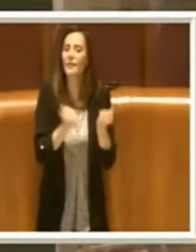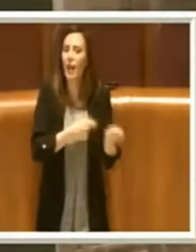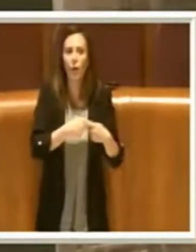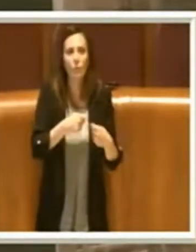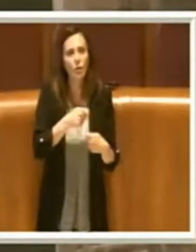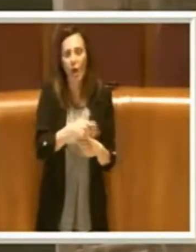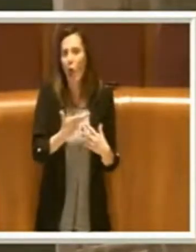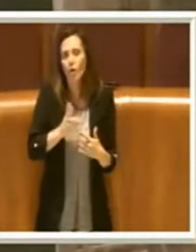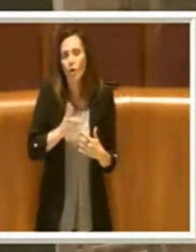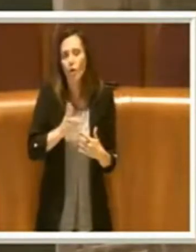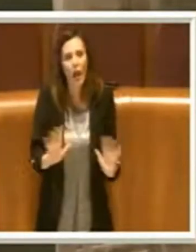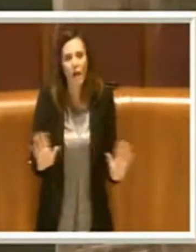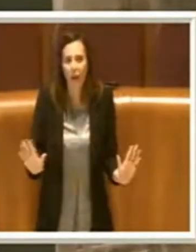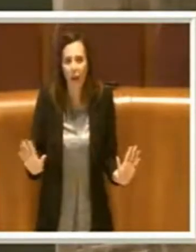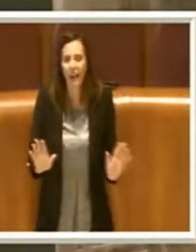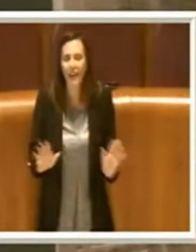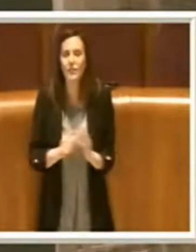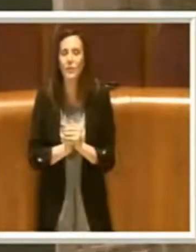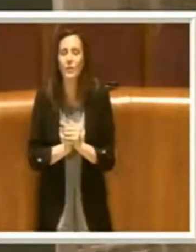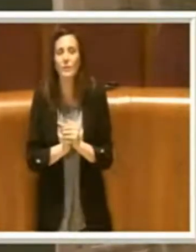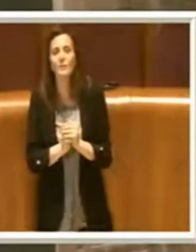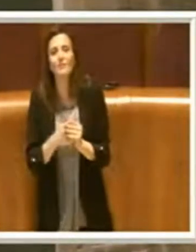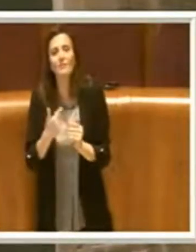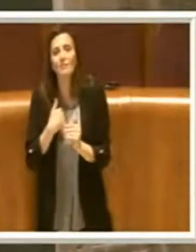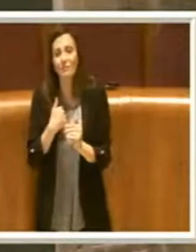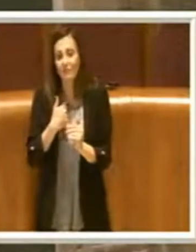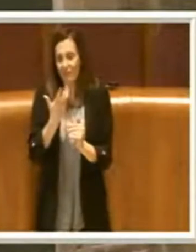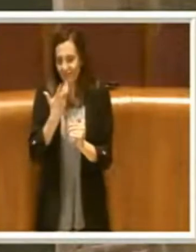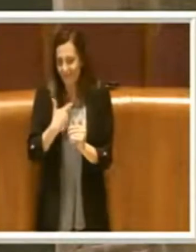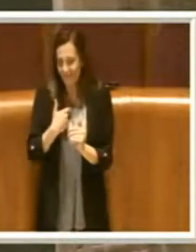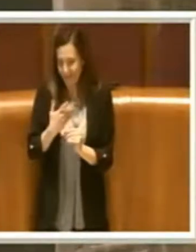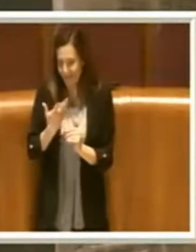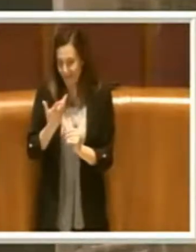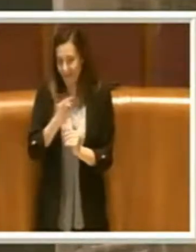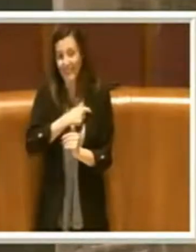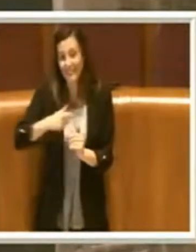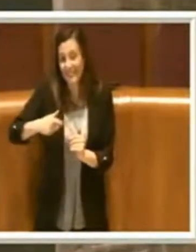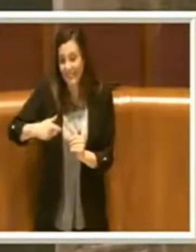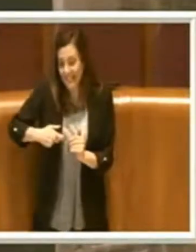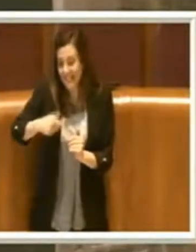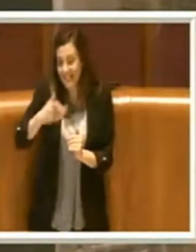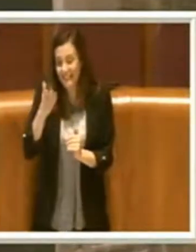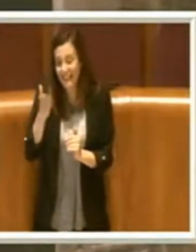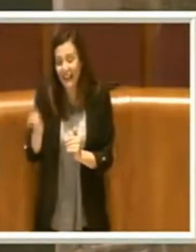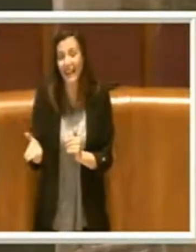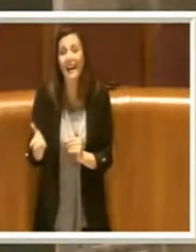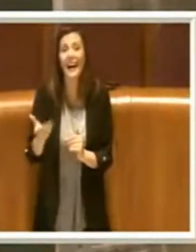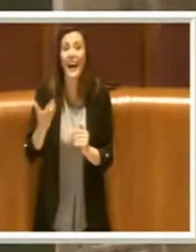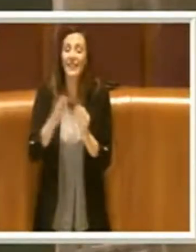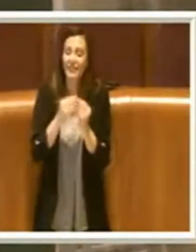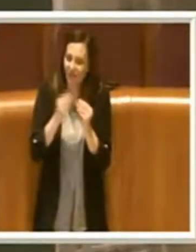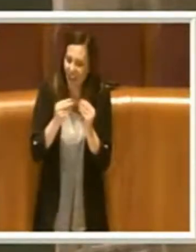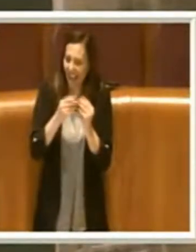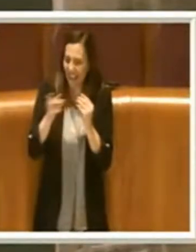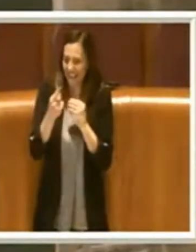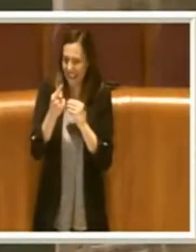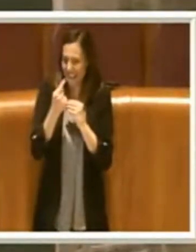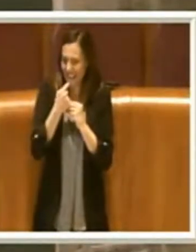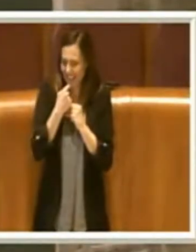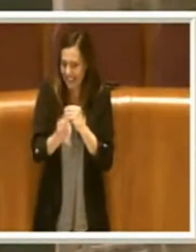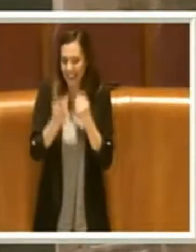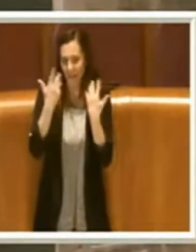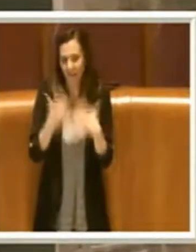mi rivolgo appunto al alla sindaca affinché si faccia oltre tutte quelle cose che ha già varato